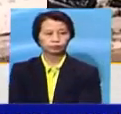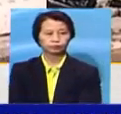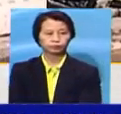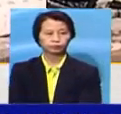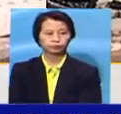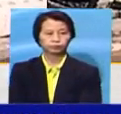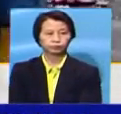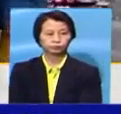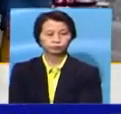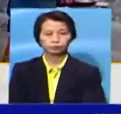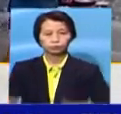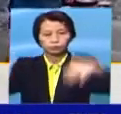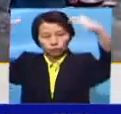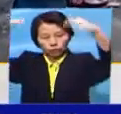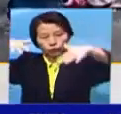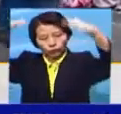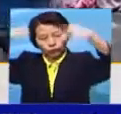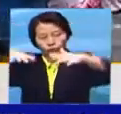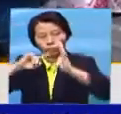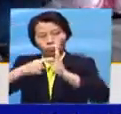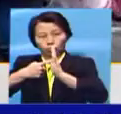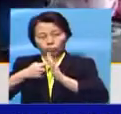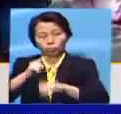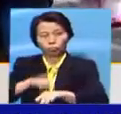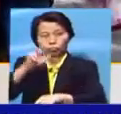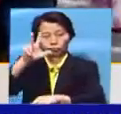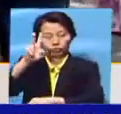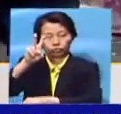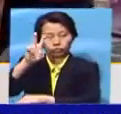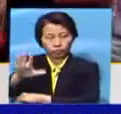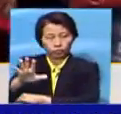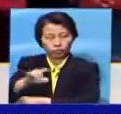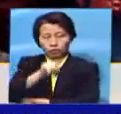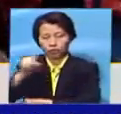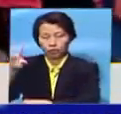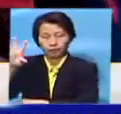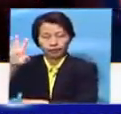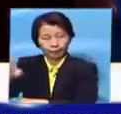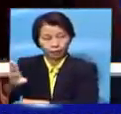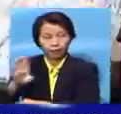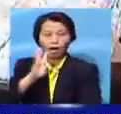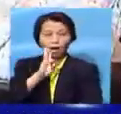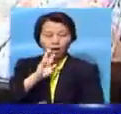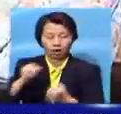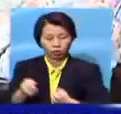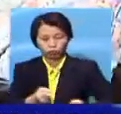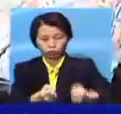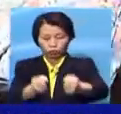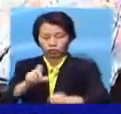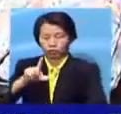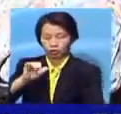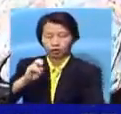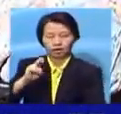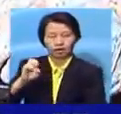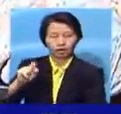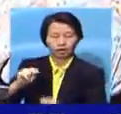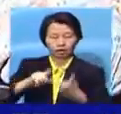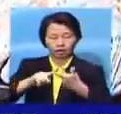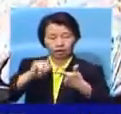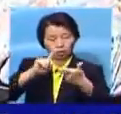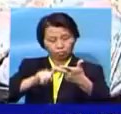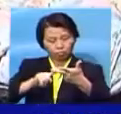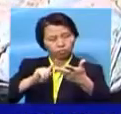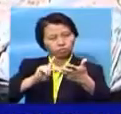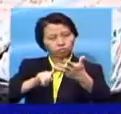apalah hujan lebat yang bermula sejak pukul 2 petang hingga 4 petang kelmarin menyebabkan air sungai langat sungai Lui sungai perdik